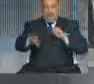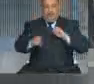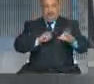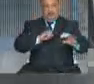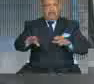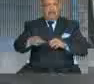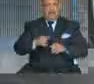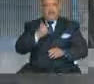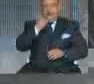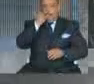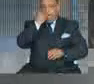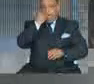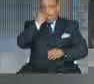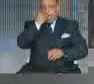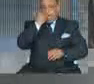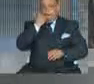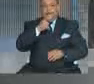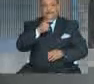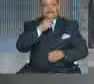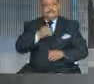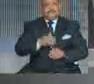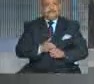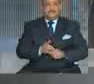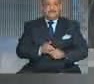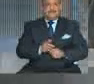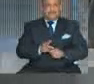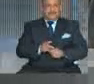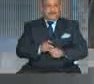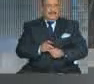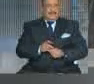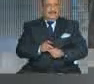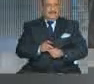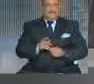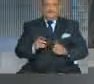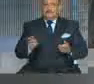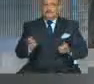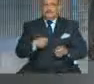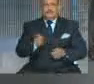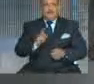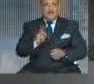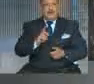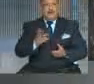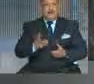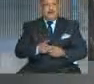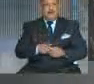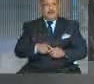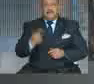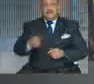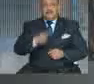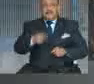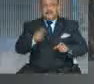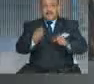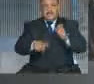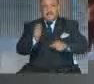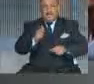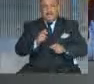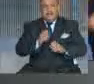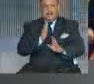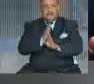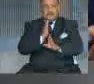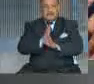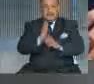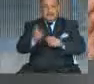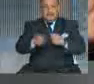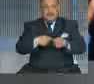وكل شيء، وديما كل مرة تصير فيها أكسيدون، سواء كان تهريب مازوت ولا عجل وشراب.